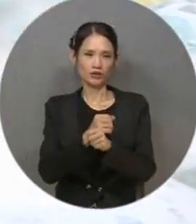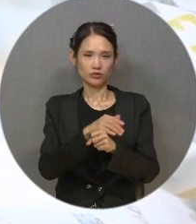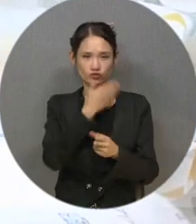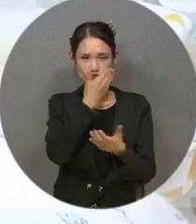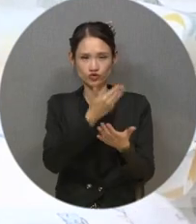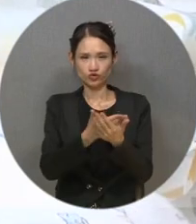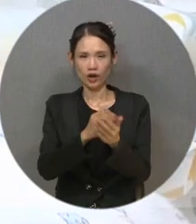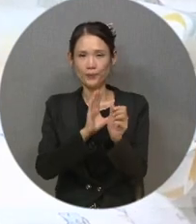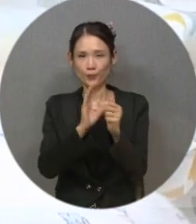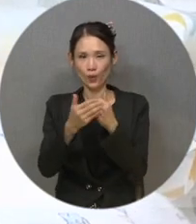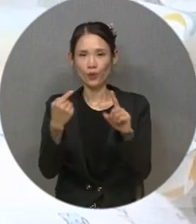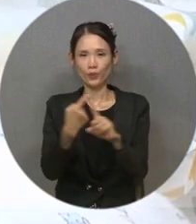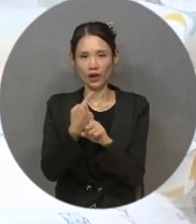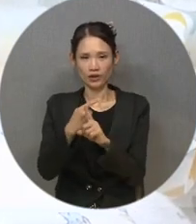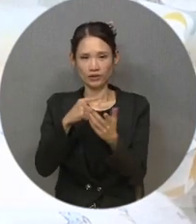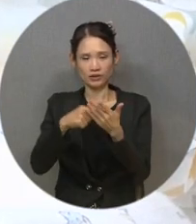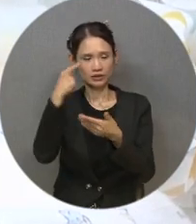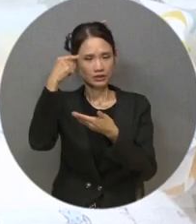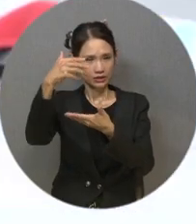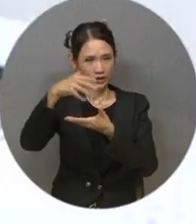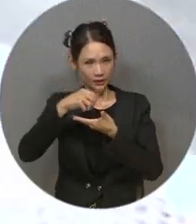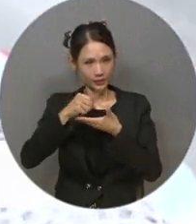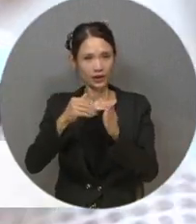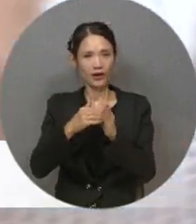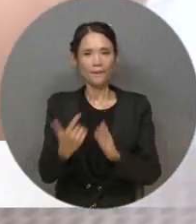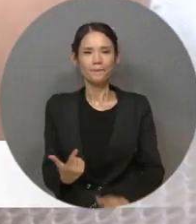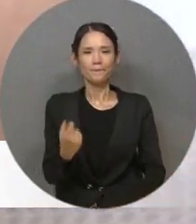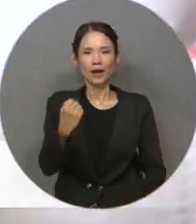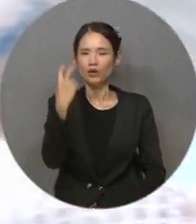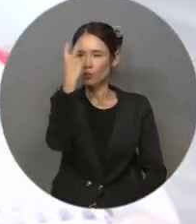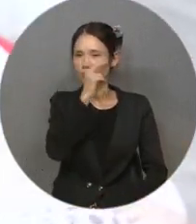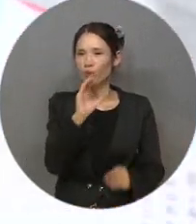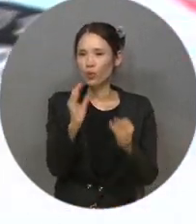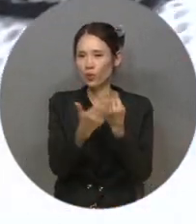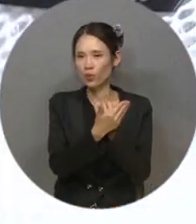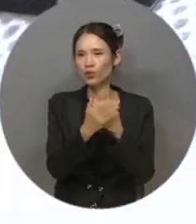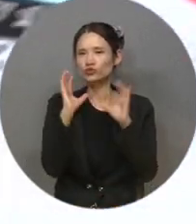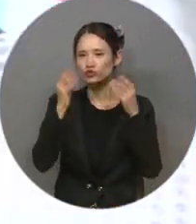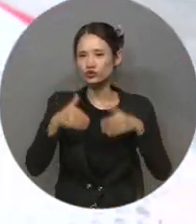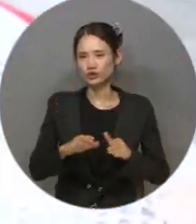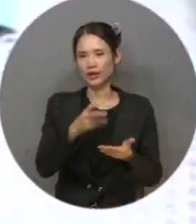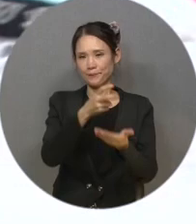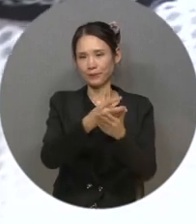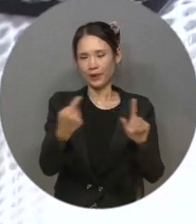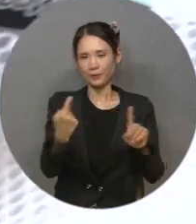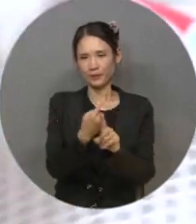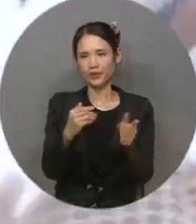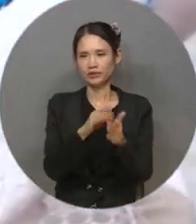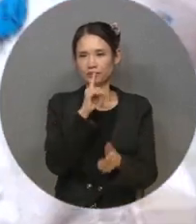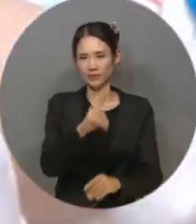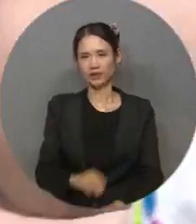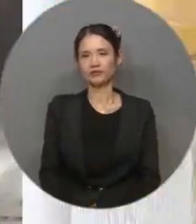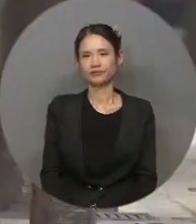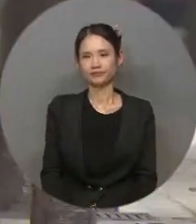쟁점별 보완 방향에 대한 의견을 수렴해 조속히 보호출산제가 도입되도록 하겠다고 말했습니다.